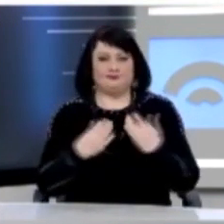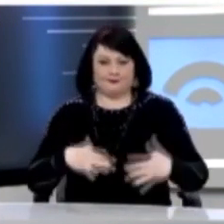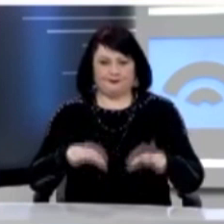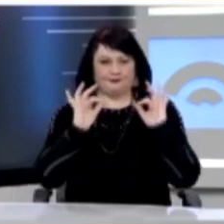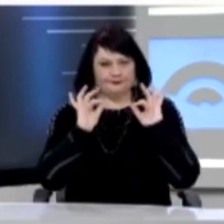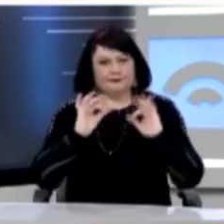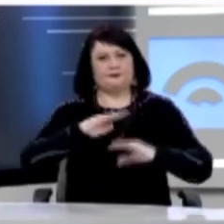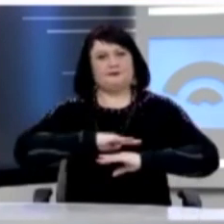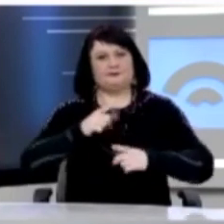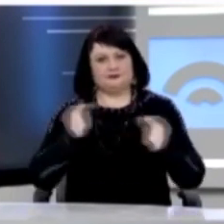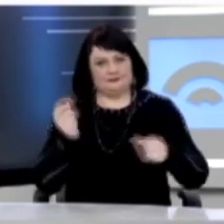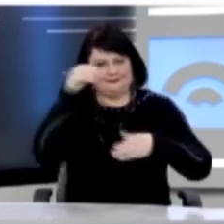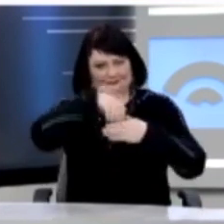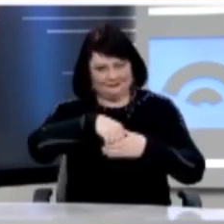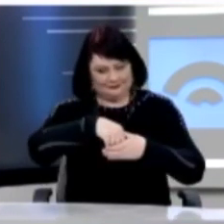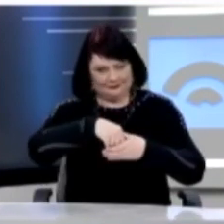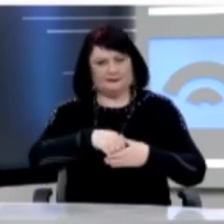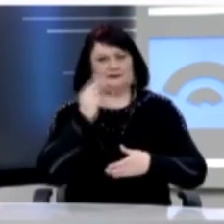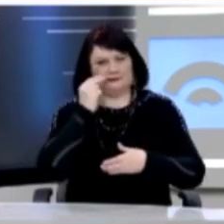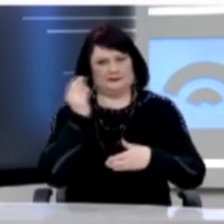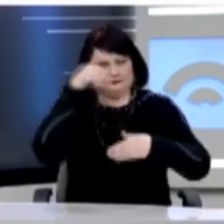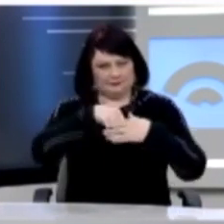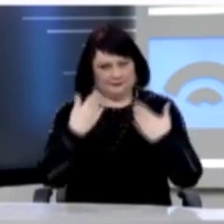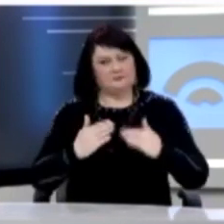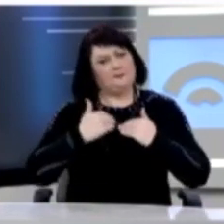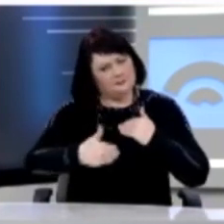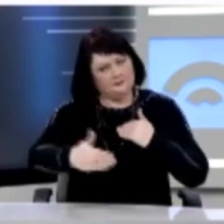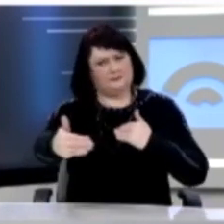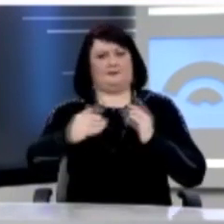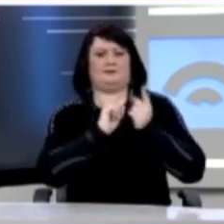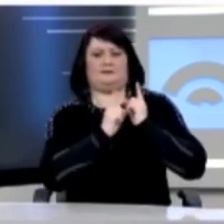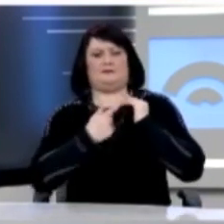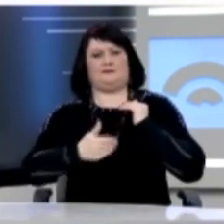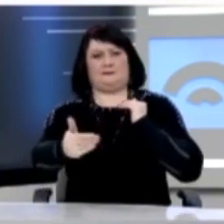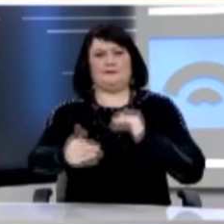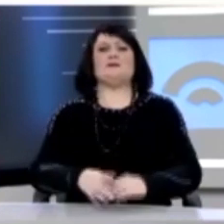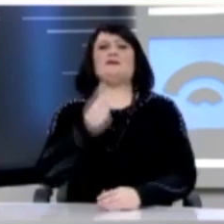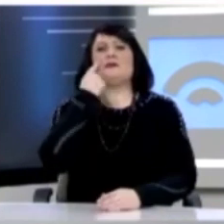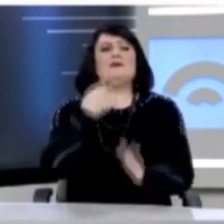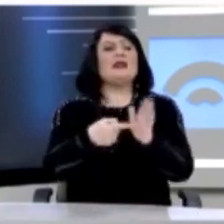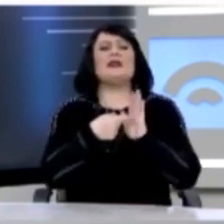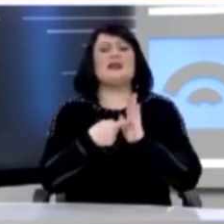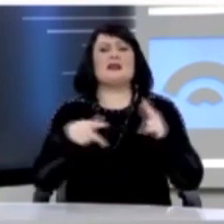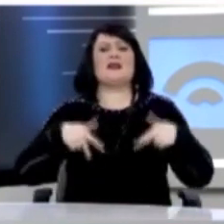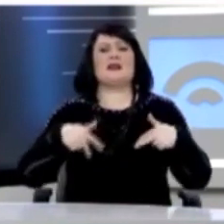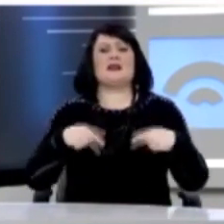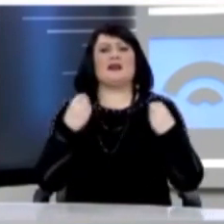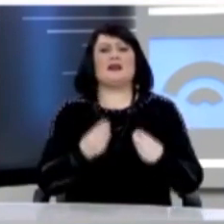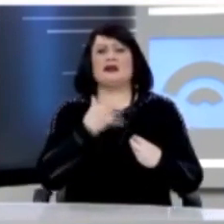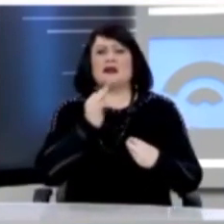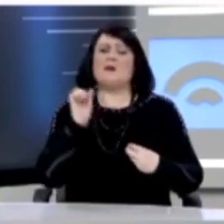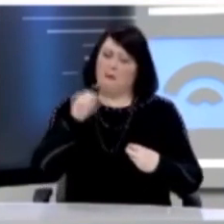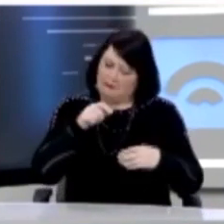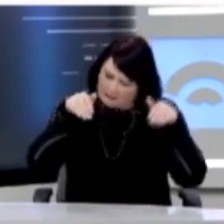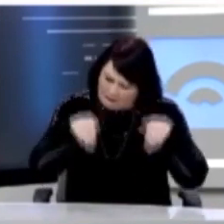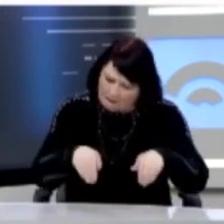διαδικασίας ένταξης της γείτονος στο ΝΑΤΟ. Επιβεβαιώνοντας απλά ότι η κυβέρνηση αποτελεί το καλύτερο βαποράκι των